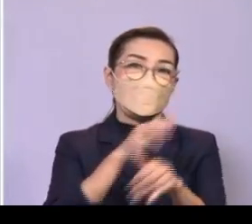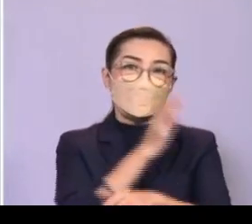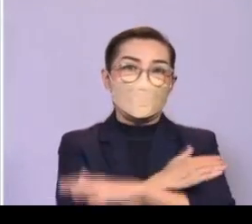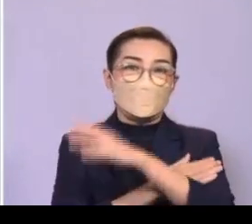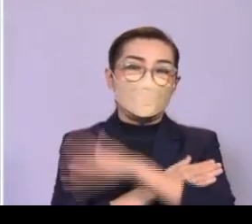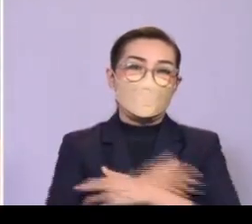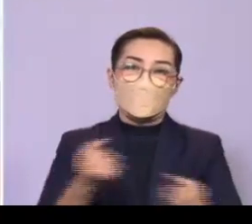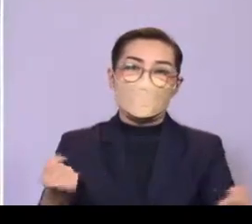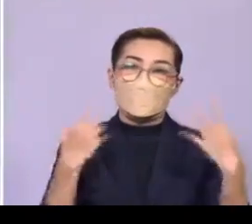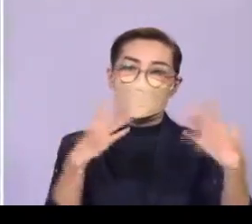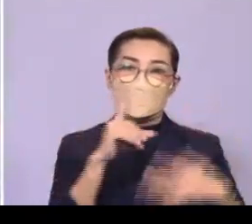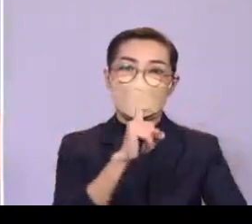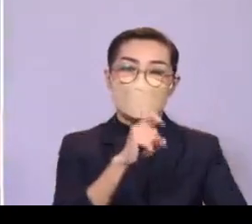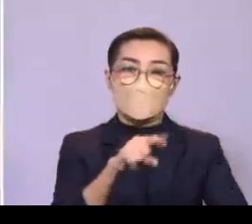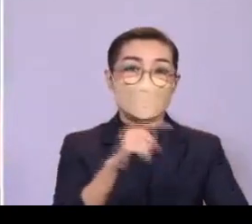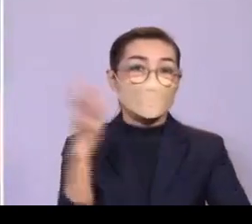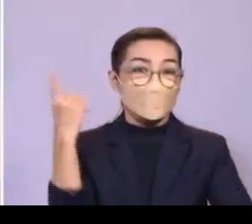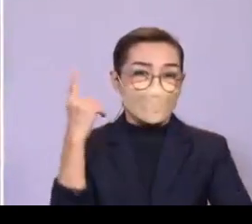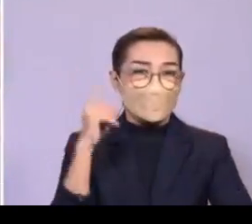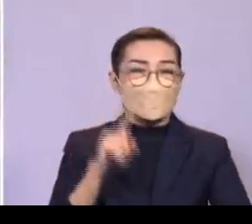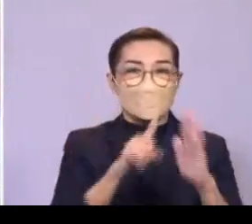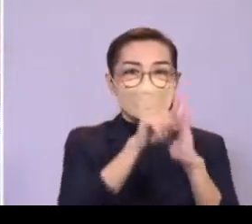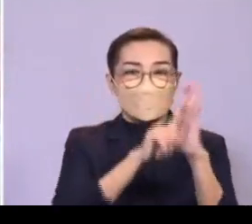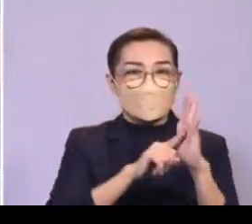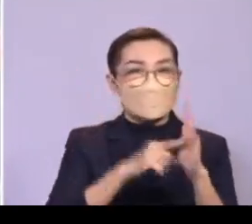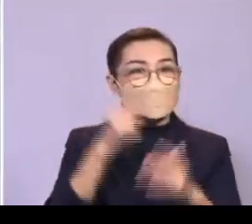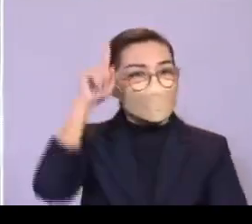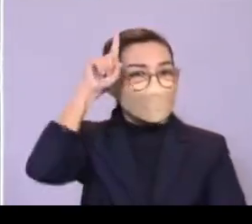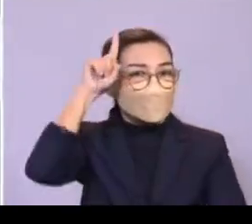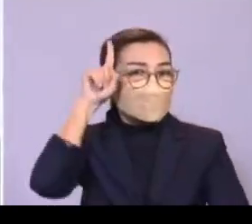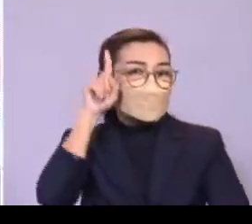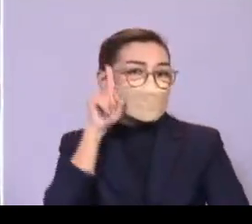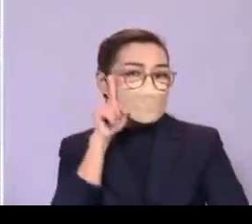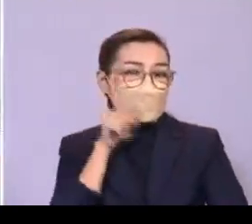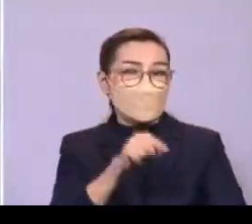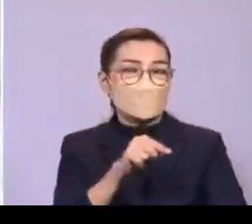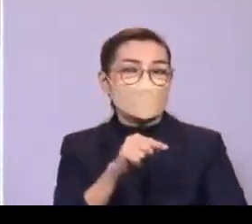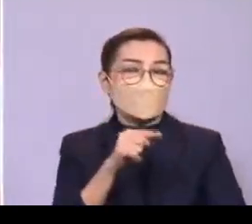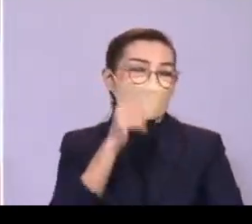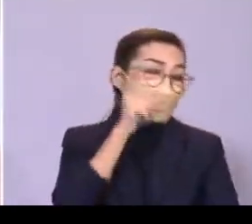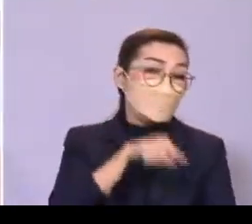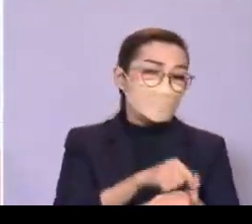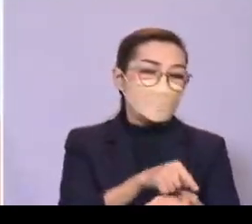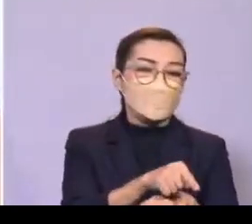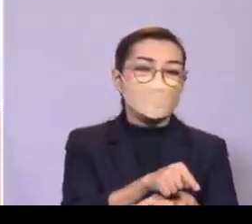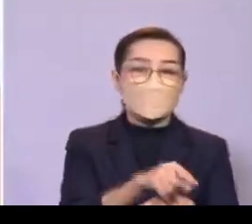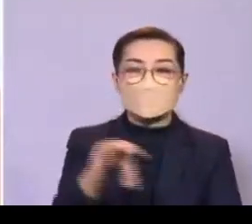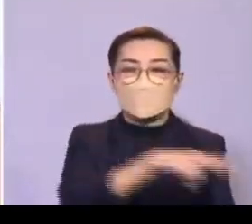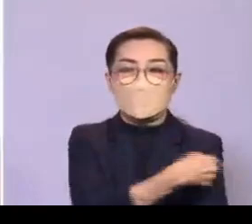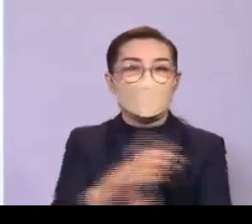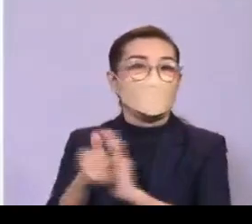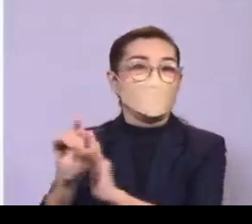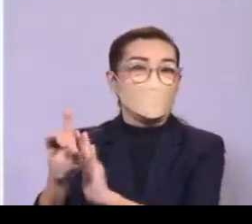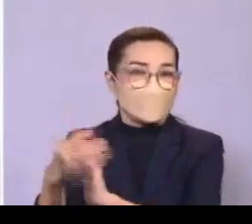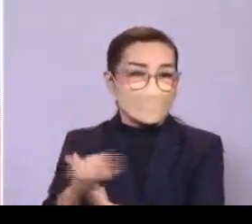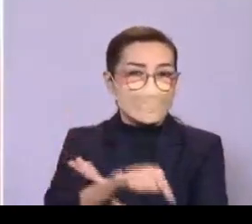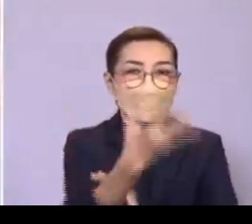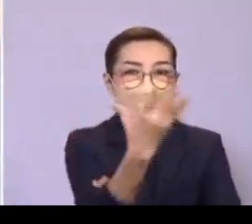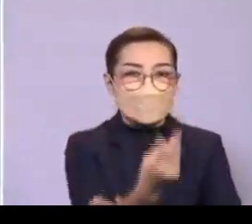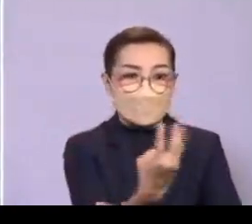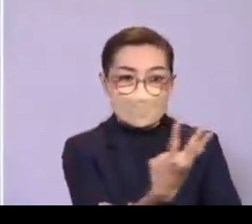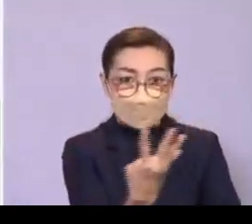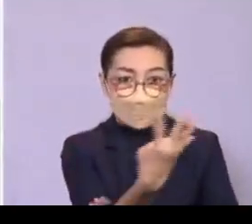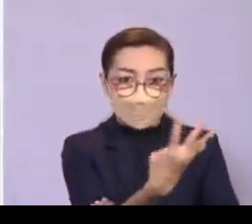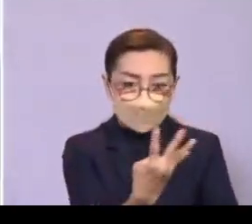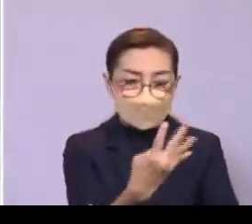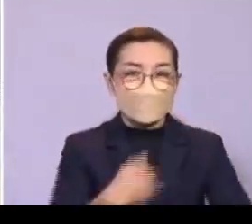าครับเมื่อวานนี้ความดันต่ำและช็อกแต่แก้ไขได้แล้วครับคงเหลือรักษาตัวใน ICU 4คนอยู่ในเกณฑ์ปลอดภัยแล้ว